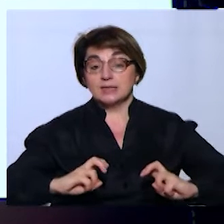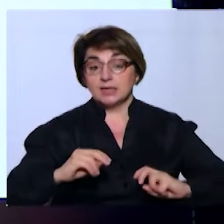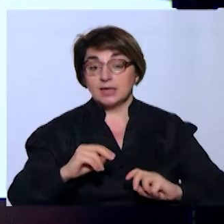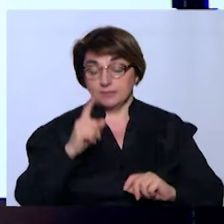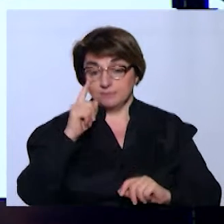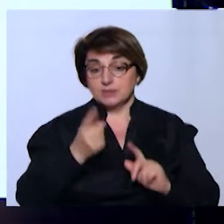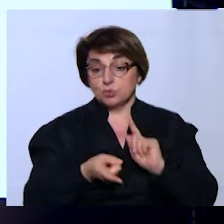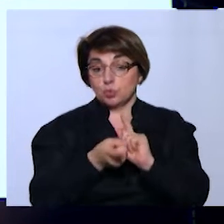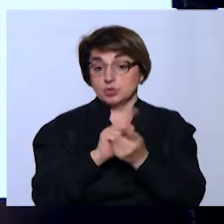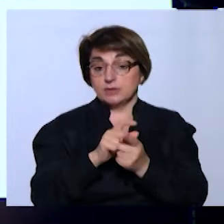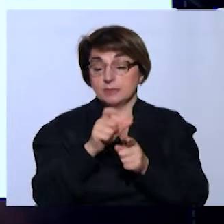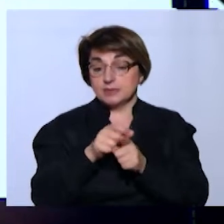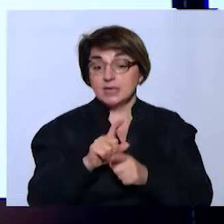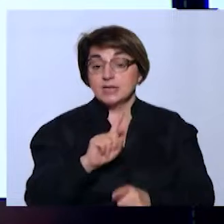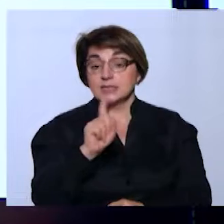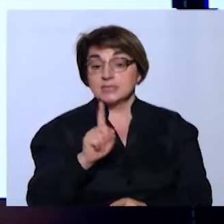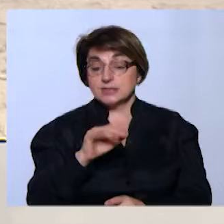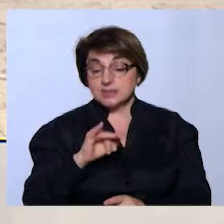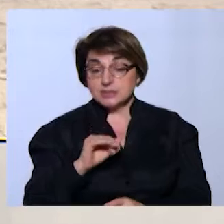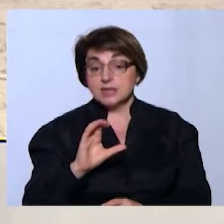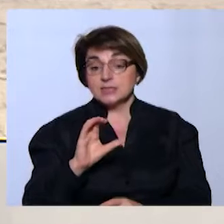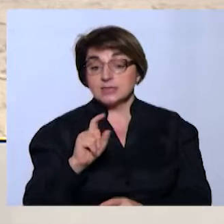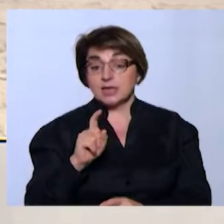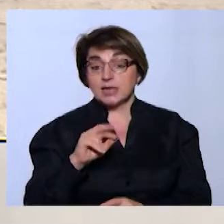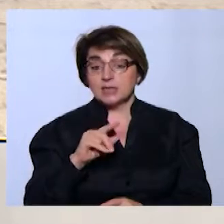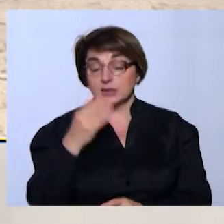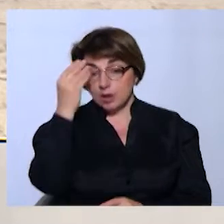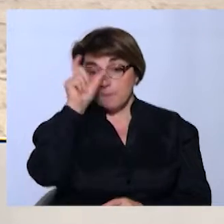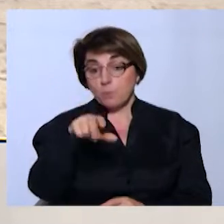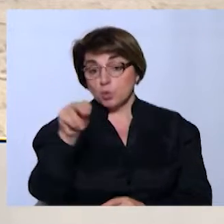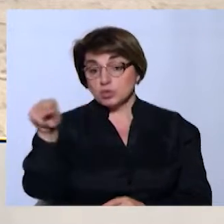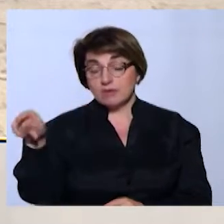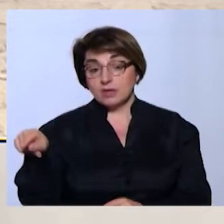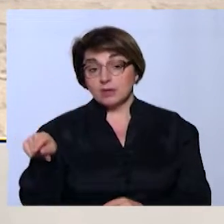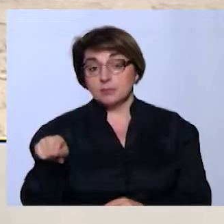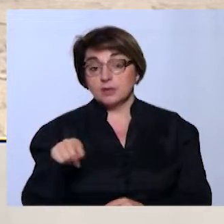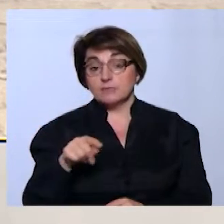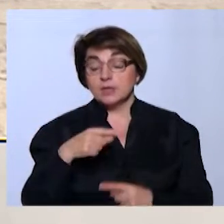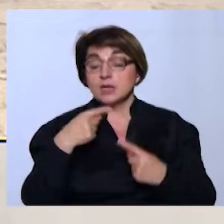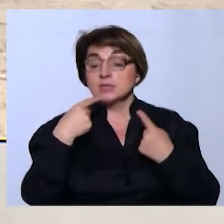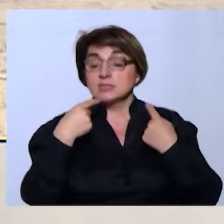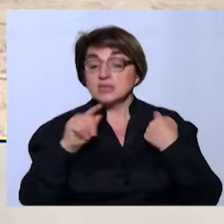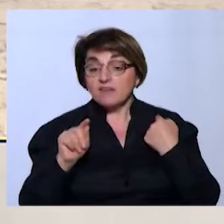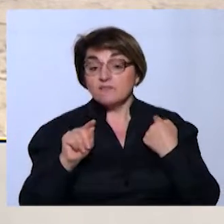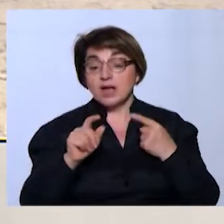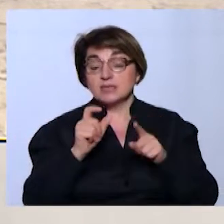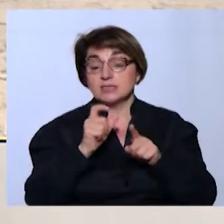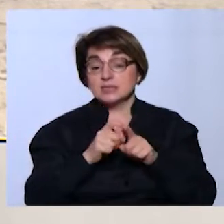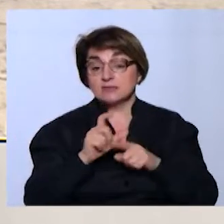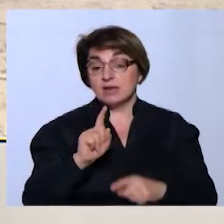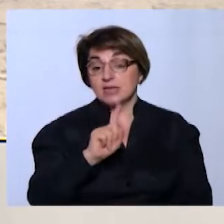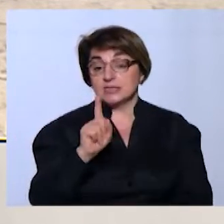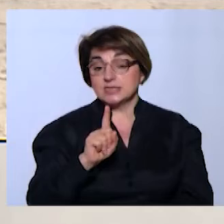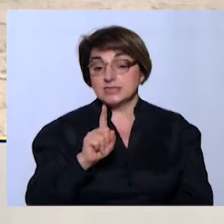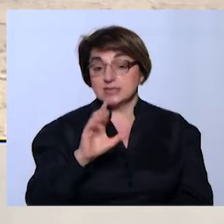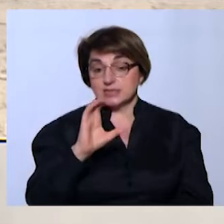შეიცვალა სიტყვა ზის. ერთი სხედან მოსწავლეები. ანუ სხვა სიტყვაა ზის, სხვა